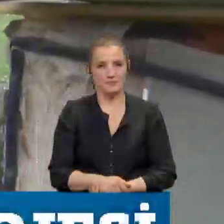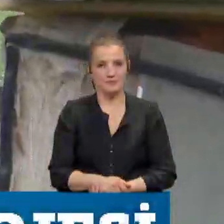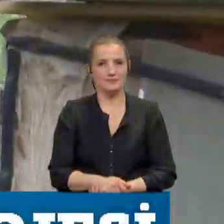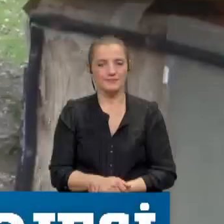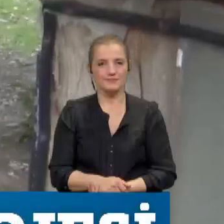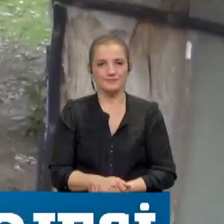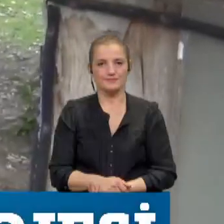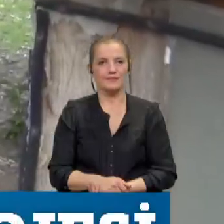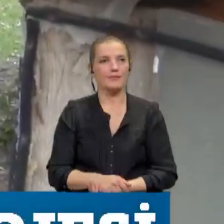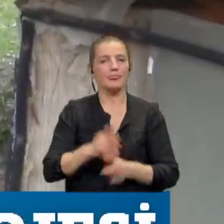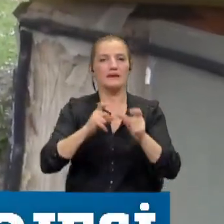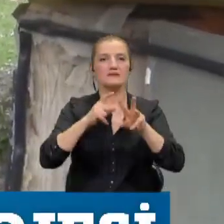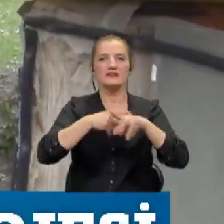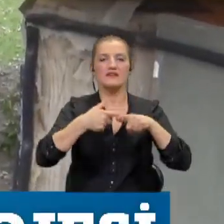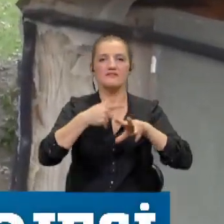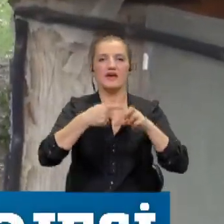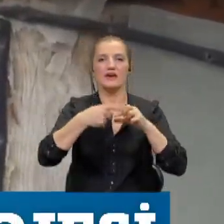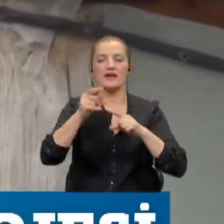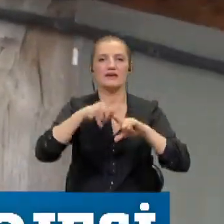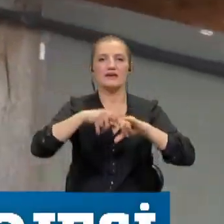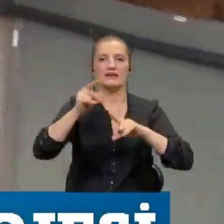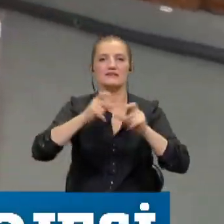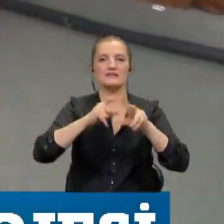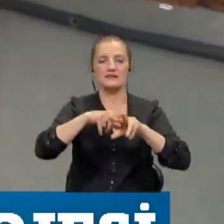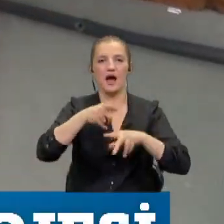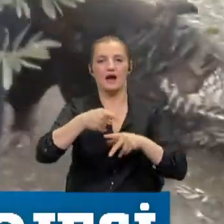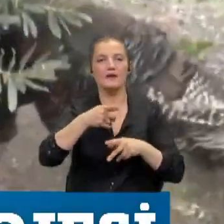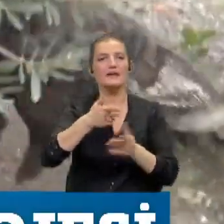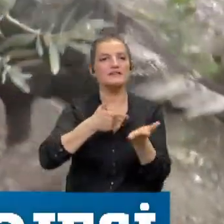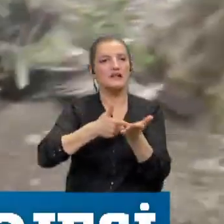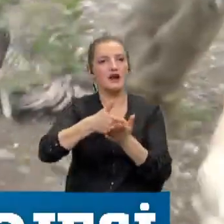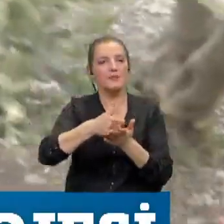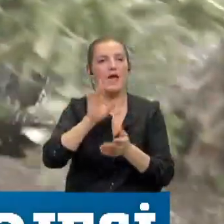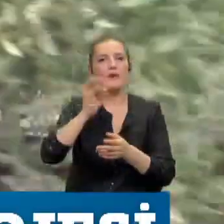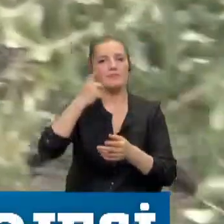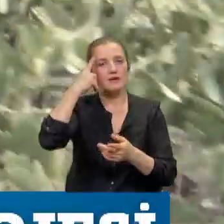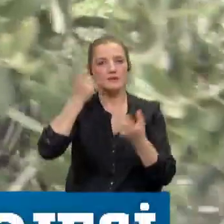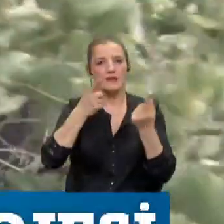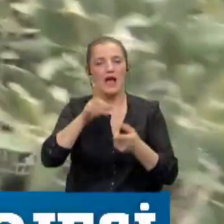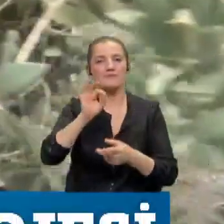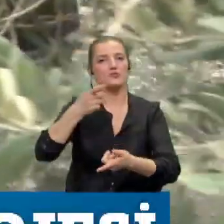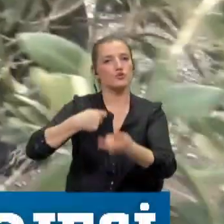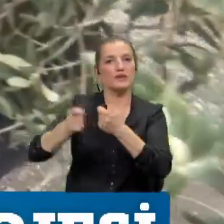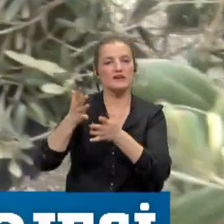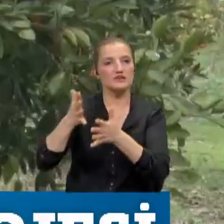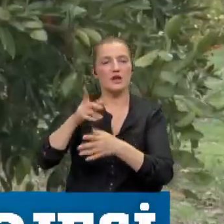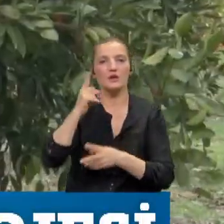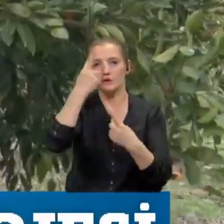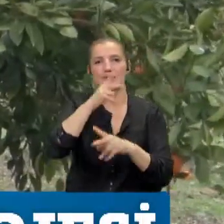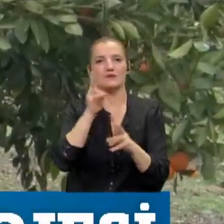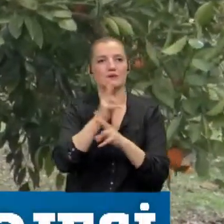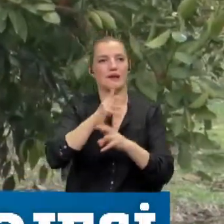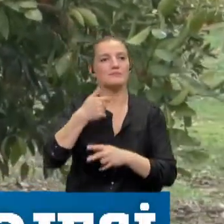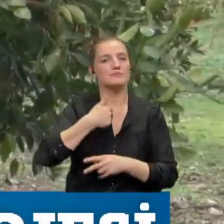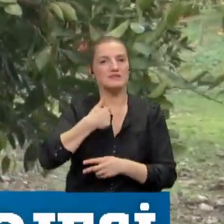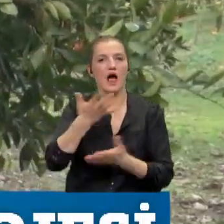bakalım gelip Seferihisar ben ve Sürdürülebilir tarım Ülkesi ile hem üreticinin hem de tüketicinin yüzünü güldürdü